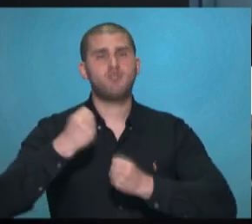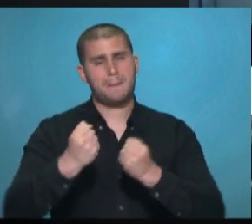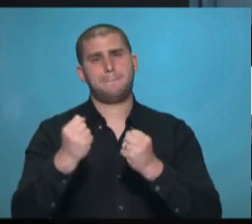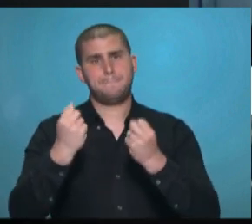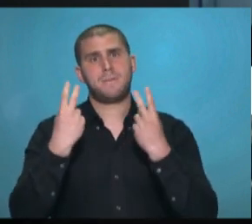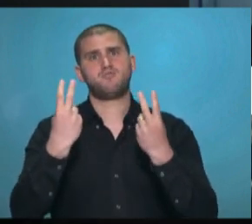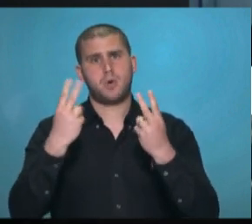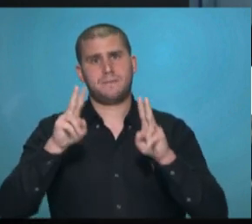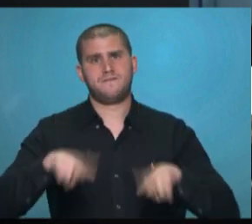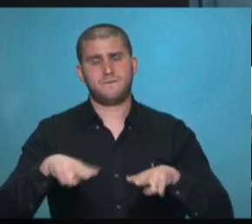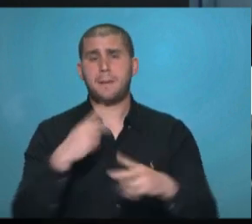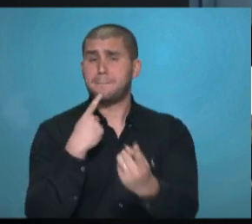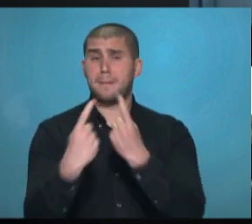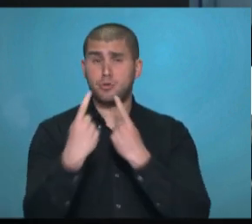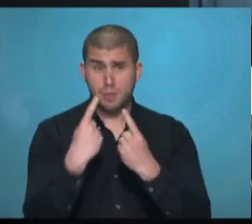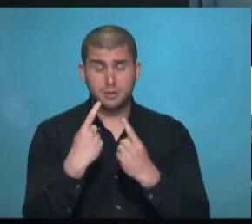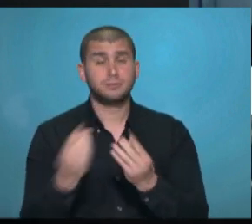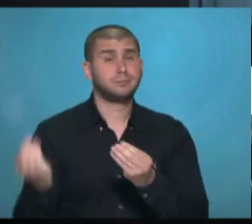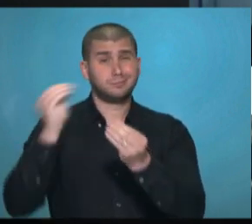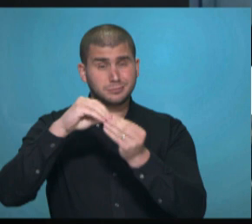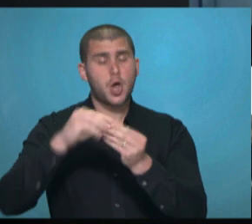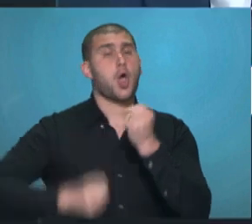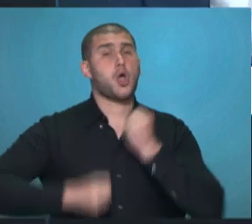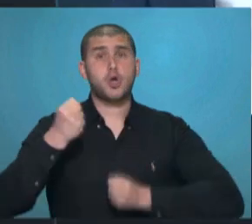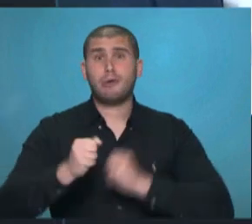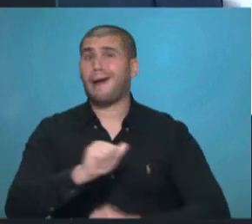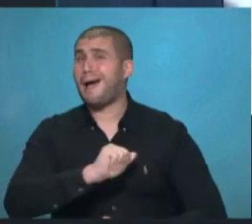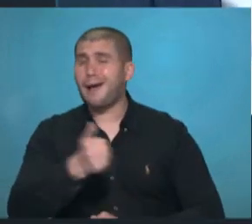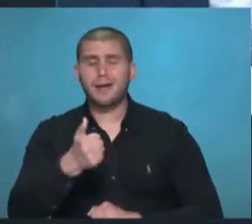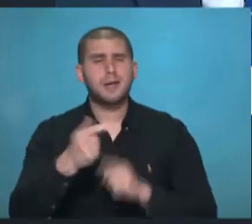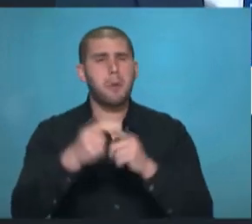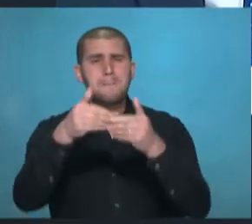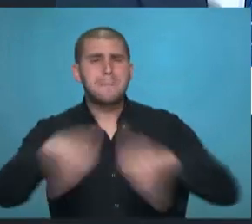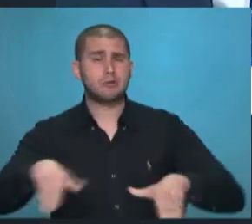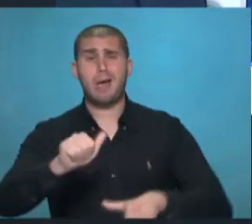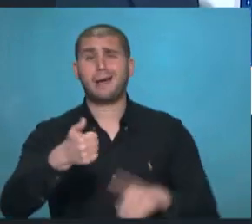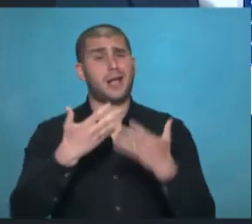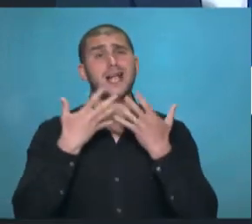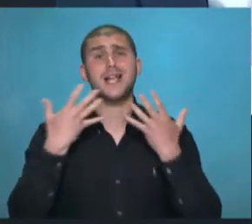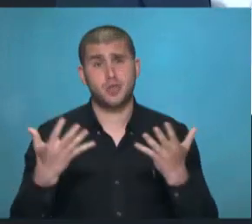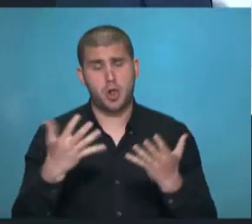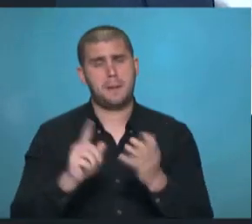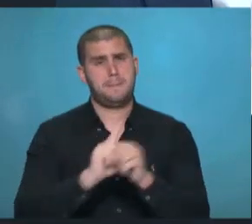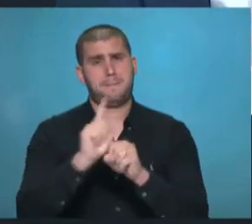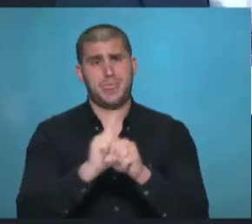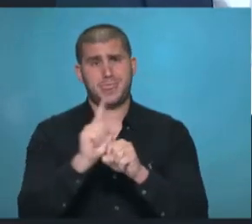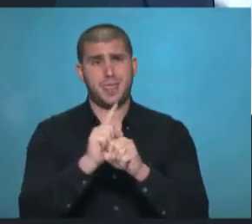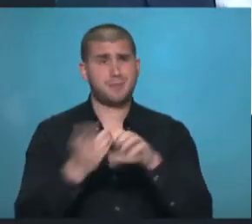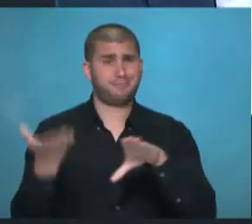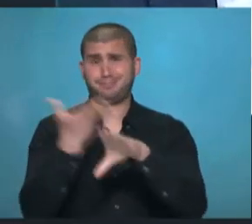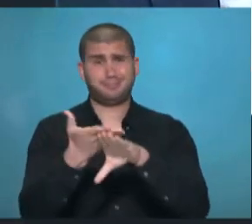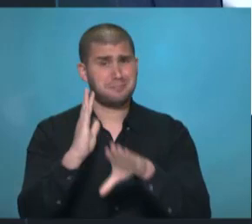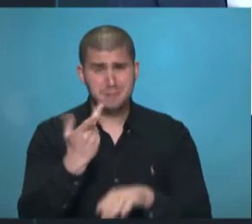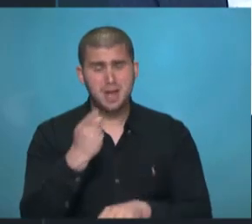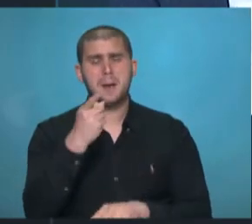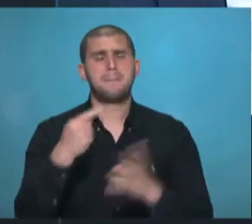במסע ומתן הזה. בין היתר הקושי, אפשר לומר אולי המכשול הגדול ביותר שנמצא כרגע על השולחן, זה